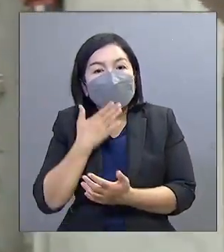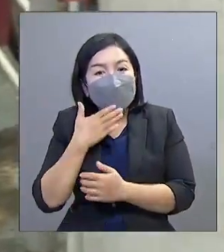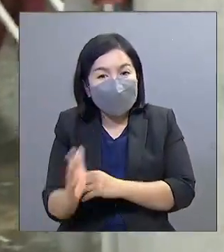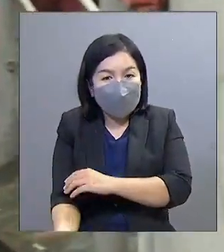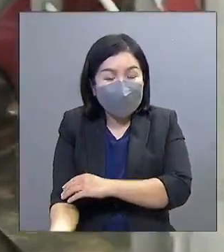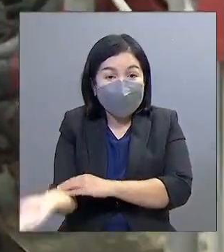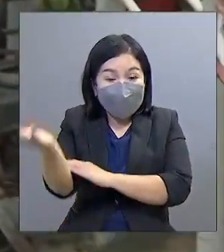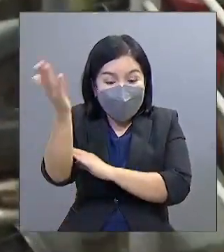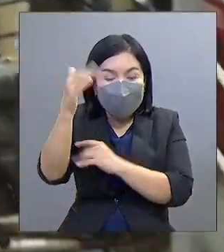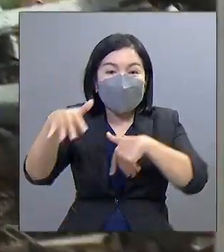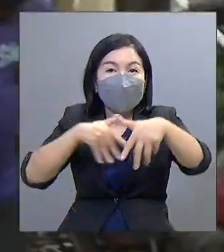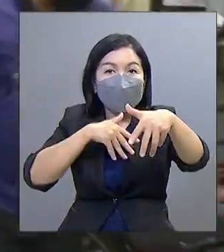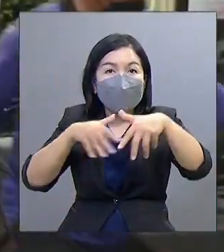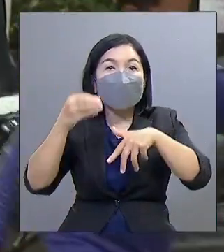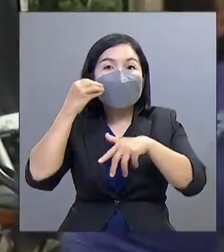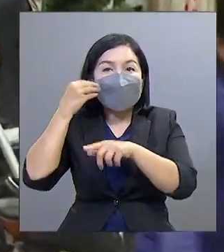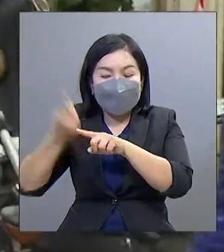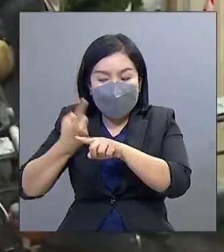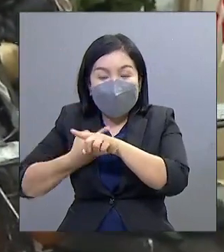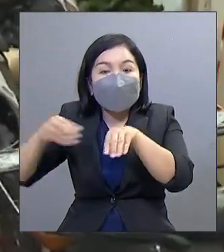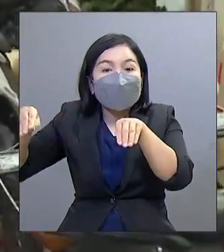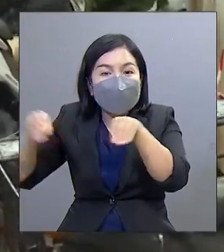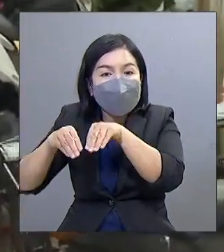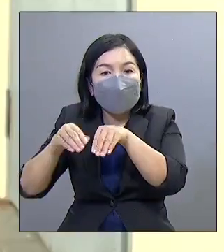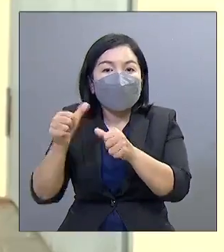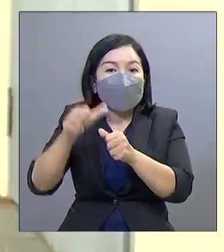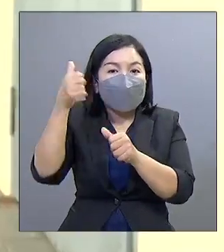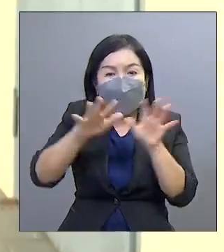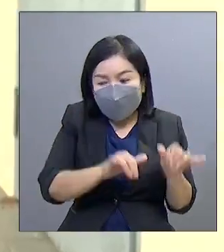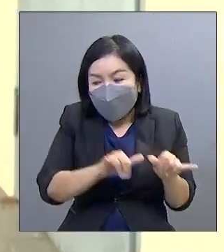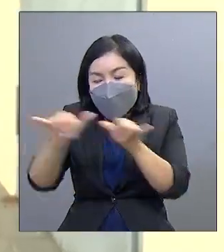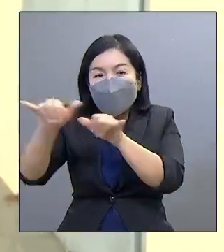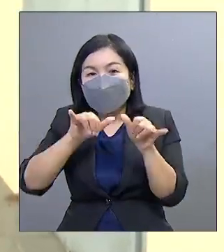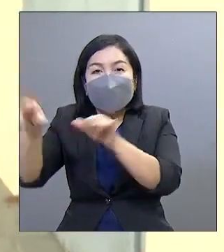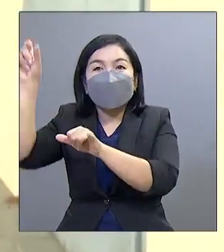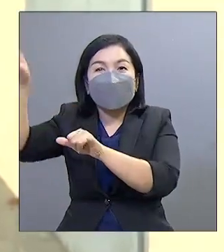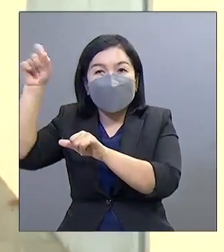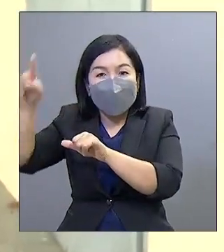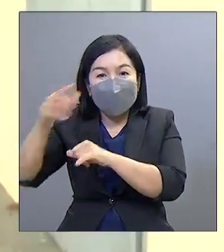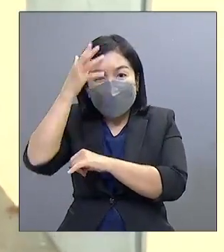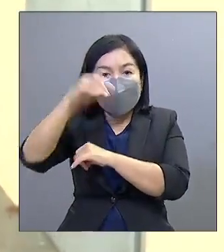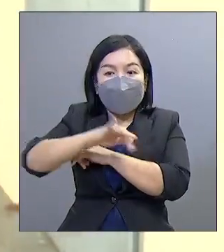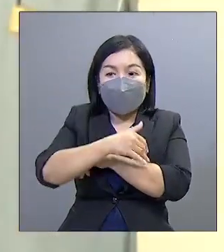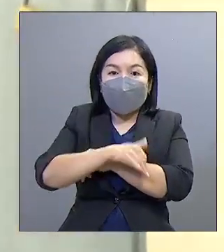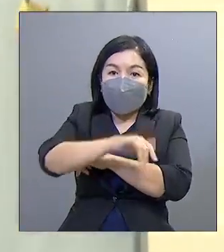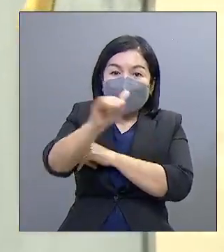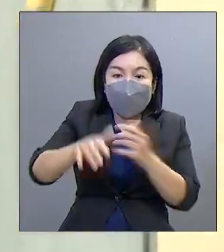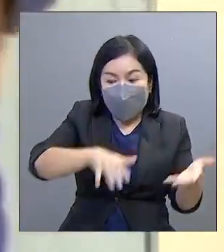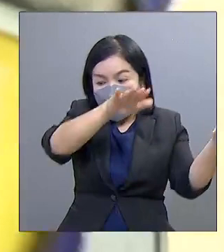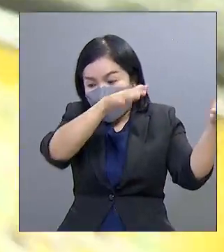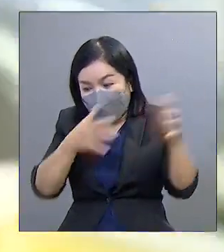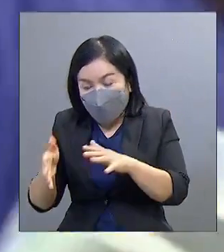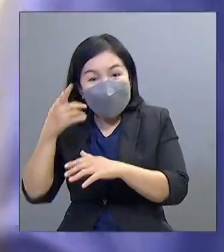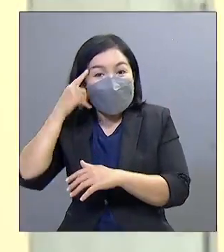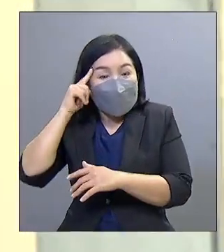านะคะชาวบ้านที่อยู่บ้านเช่าที่ใกล้ที่เกิดเหตุได้อพยพย้ายข้าวของออกไปอย่างเร่งด่วนเพราะว่ามีโอกาสตลอดเวลาที่อาคารจะทรุดตัวทั้งห